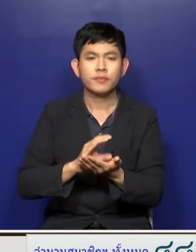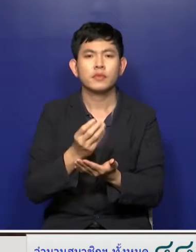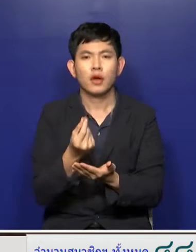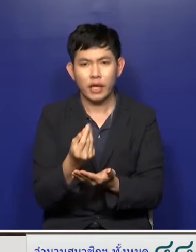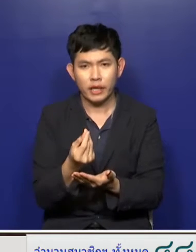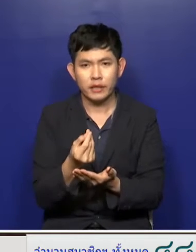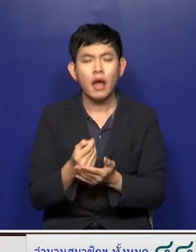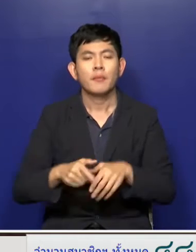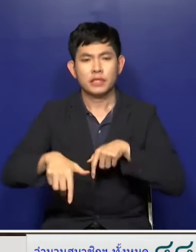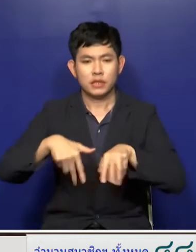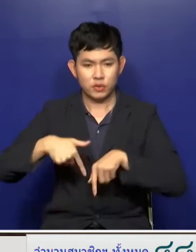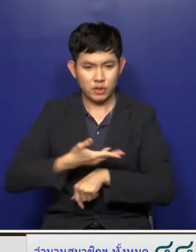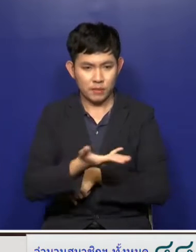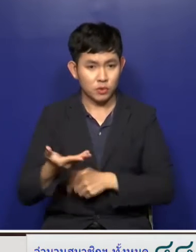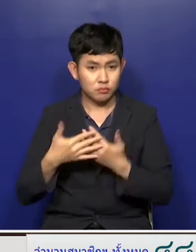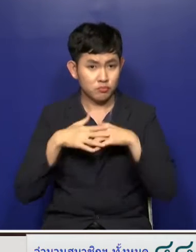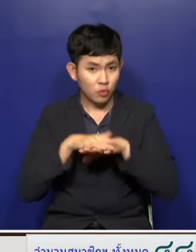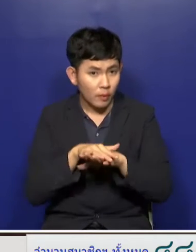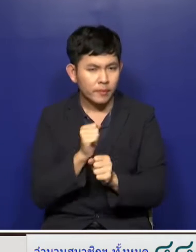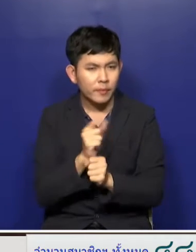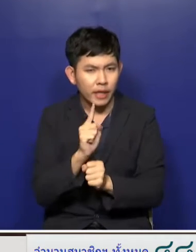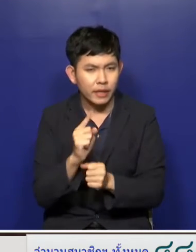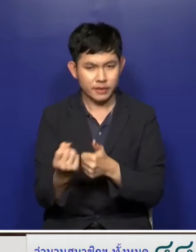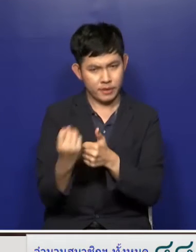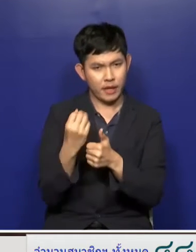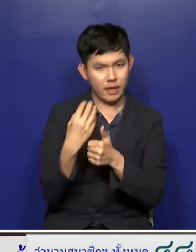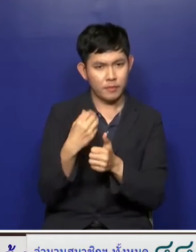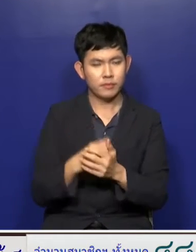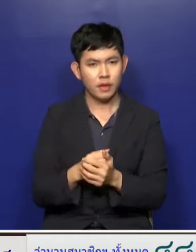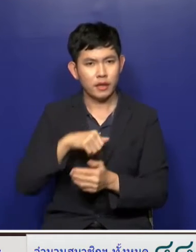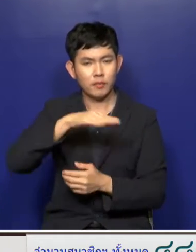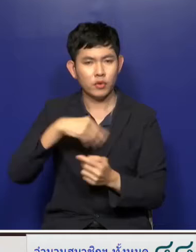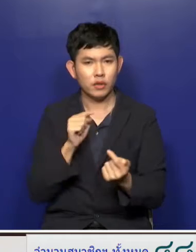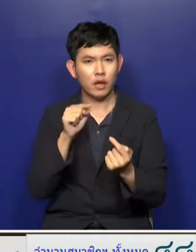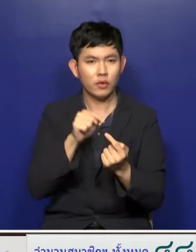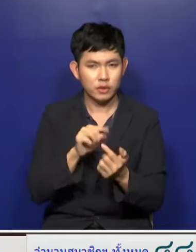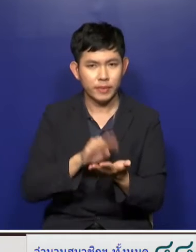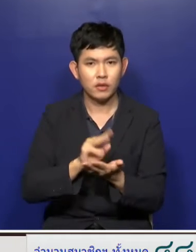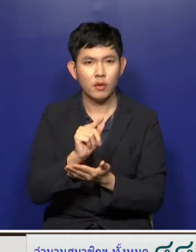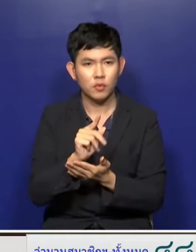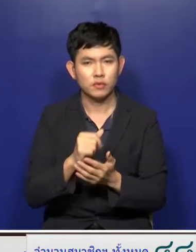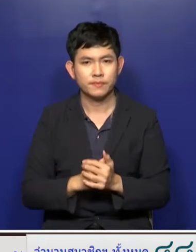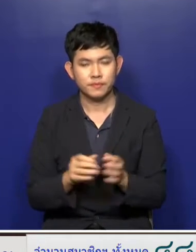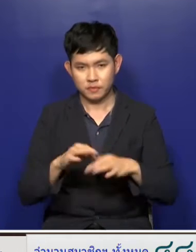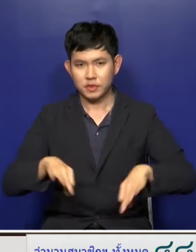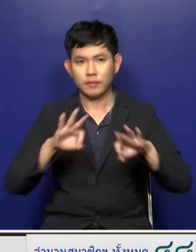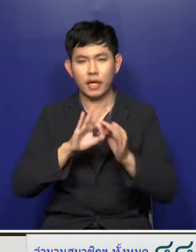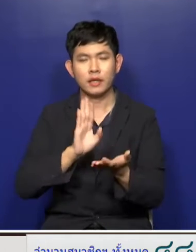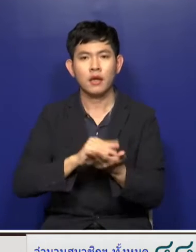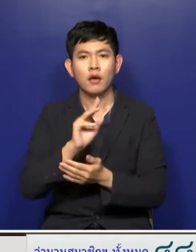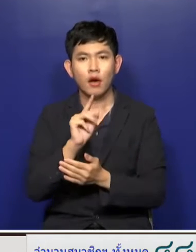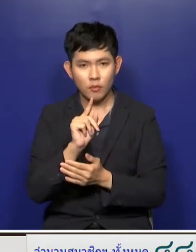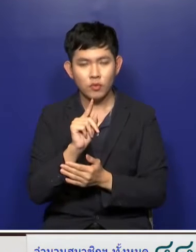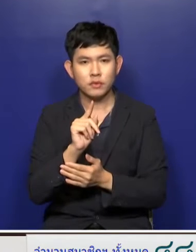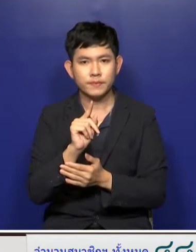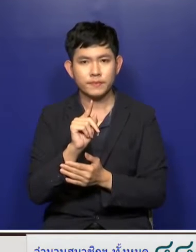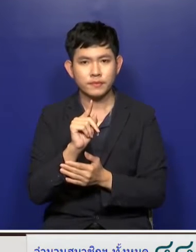ขอให้พี่ท่องประชาชุติมีสวรวม ยังไงให้แนะนำกหนอย้เข้าถึงข้อมูล ข้อมูลของท่านต้องลงไปในใน